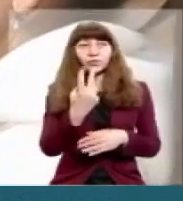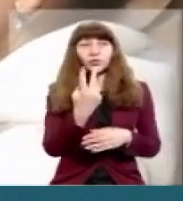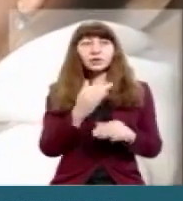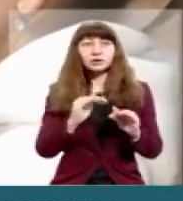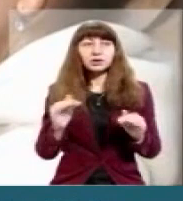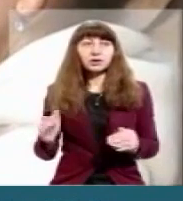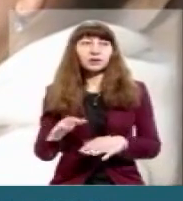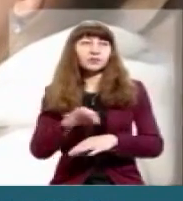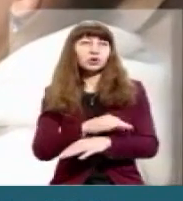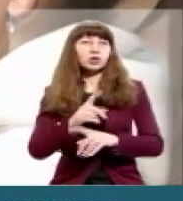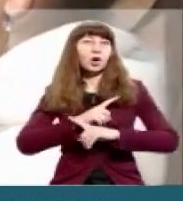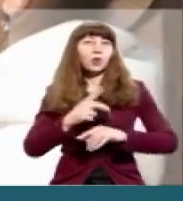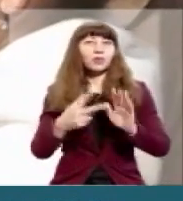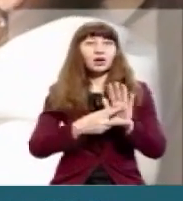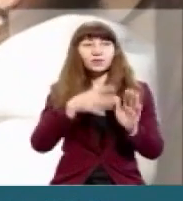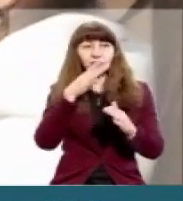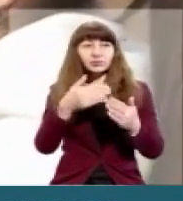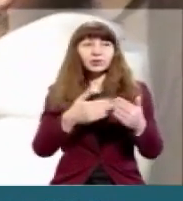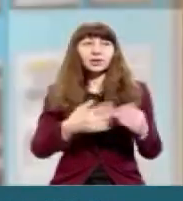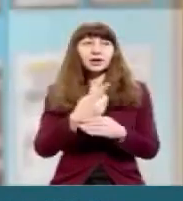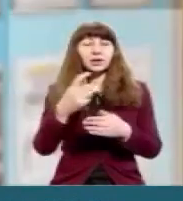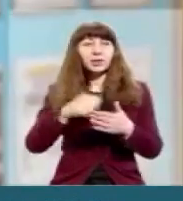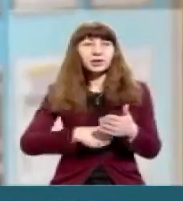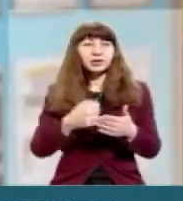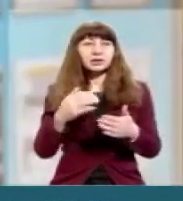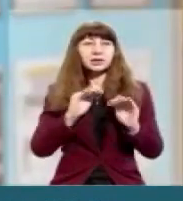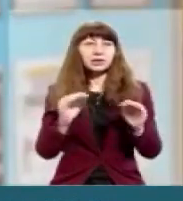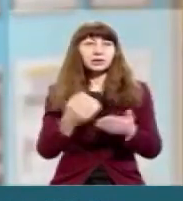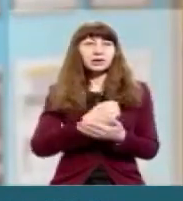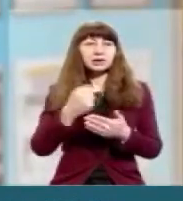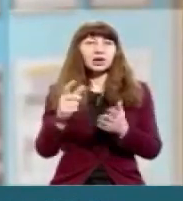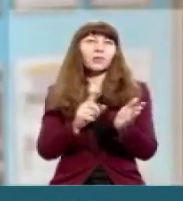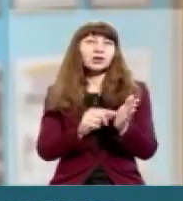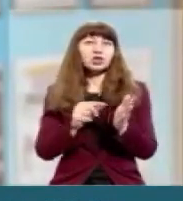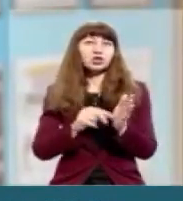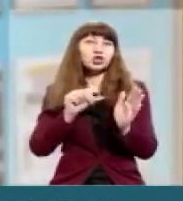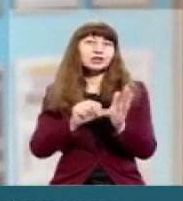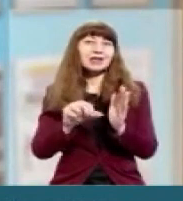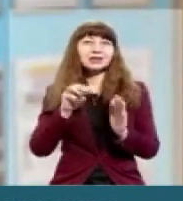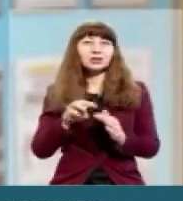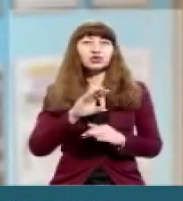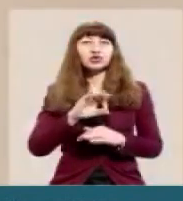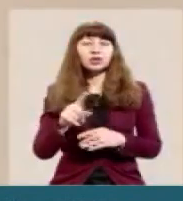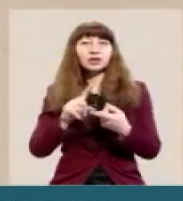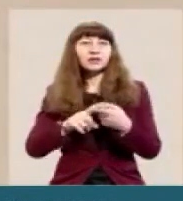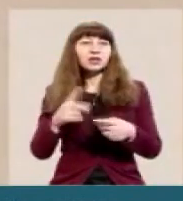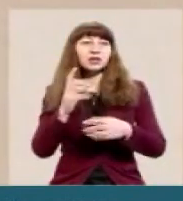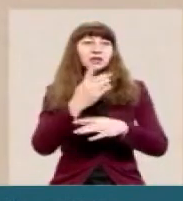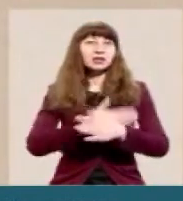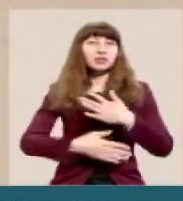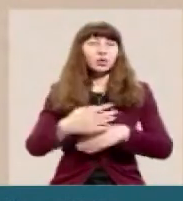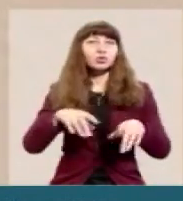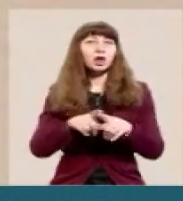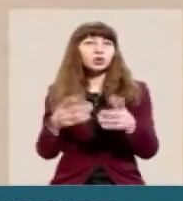Жұбайы осыдан 8 жыл бұрын өмірден өткенін айтады. Сол себепті де бүлдіршіндеріне 60 мың теңге көлемінде жәрдемақы тағайындалған.